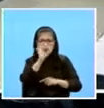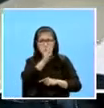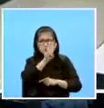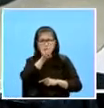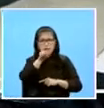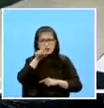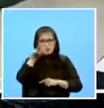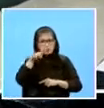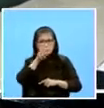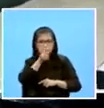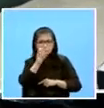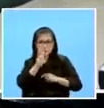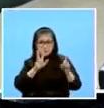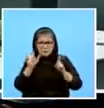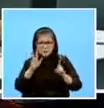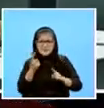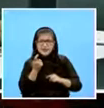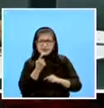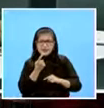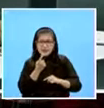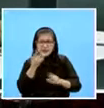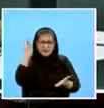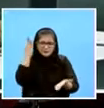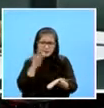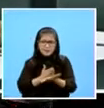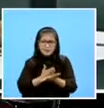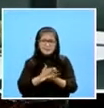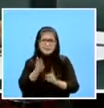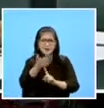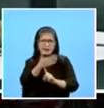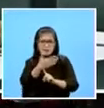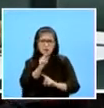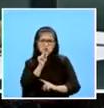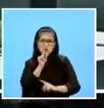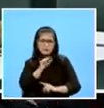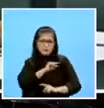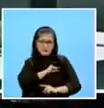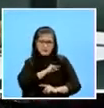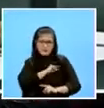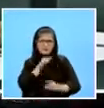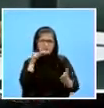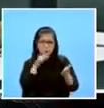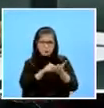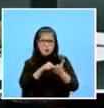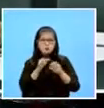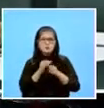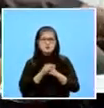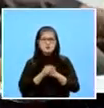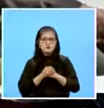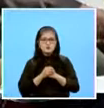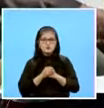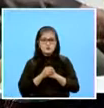tentang penetapan partai politik sebagai peserta pemilu 2019. Karena memang menurutnya dalam penetapan partai